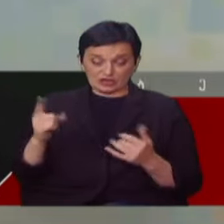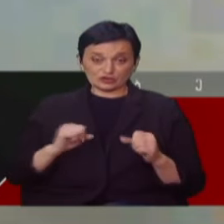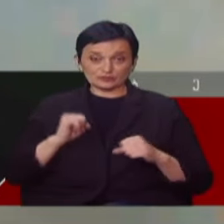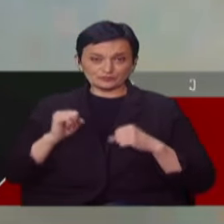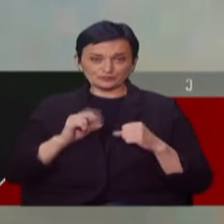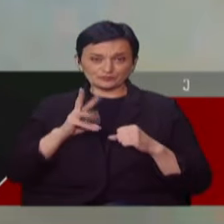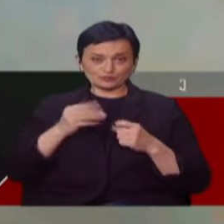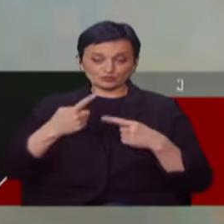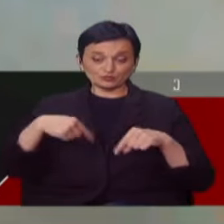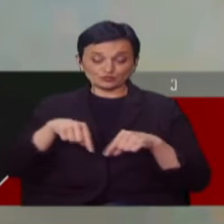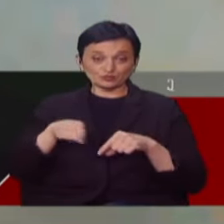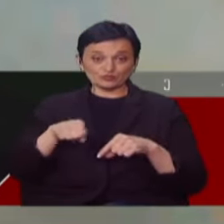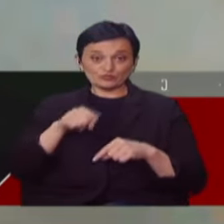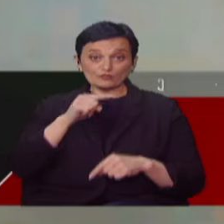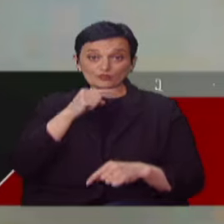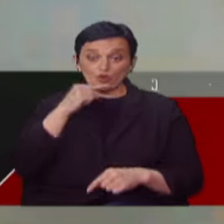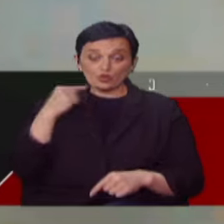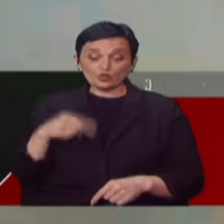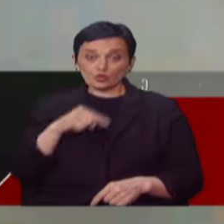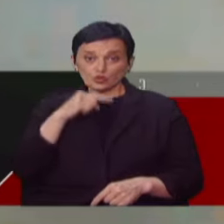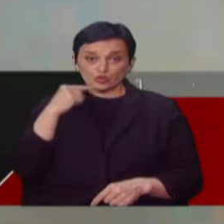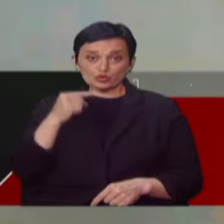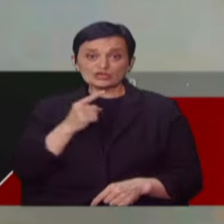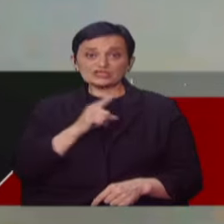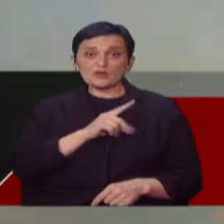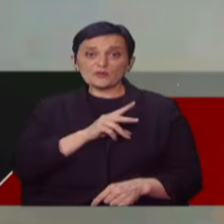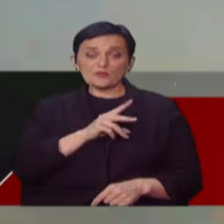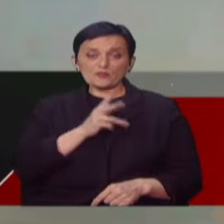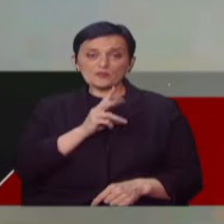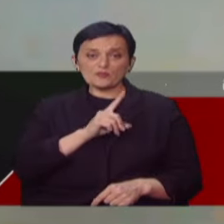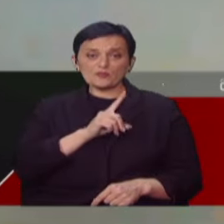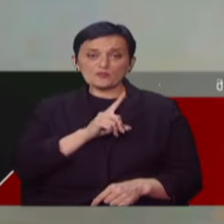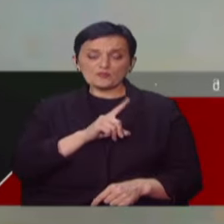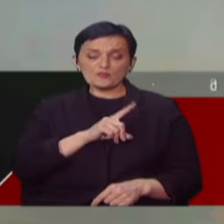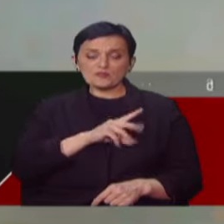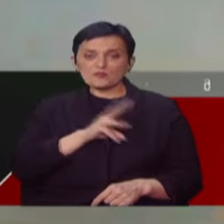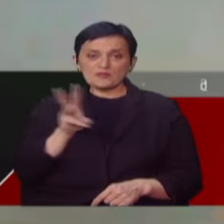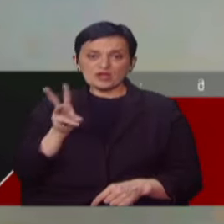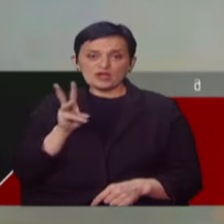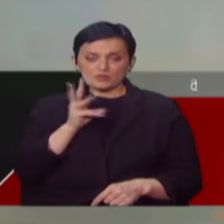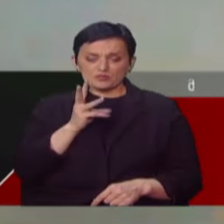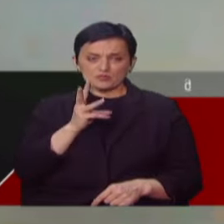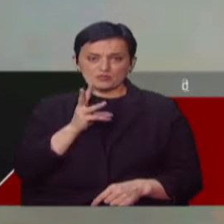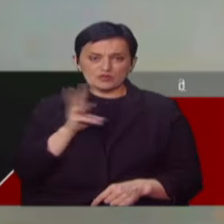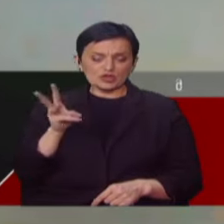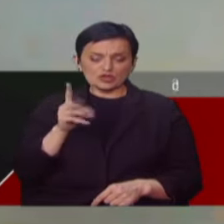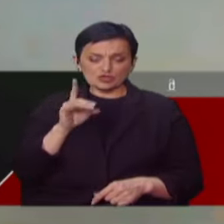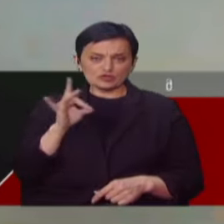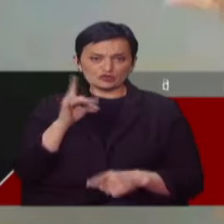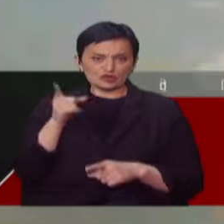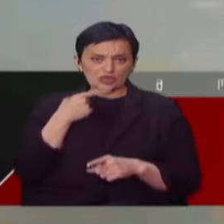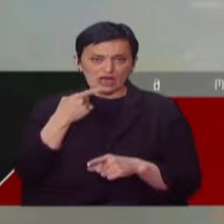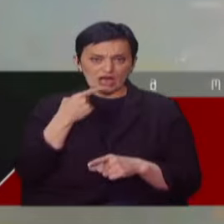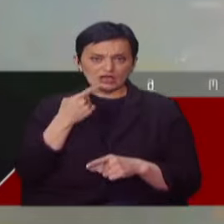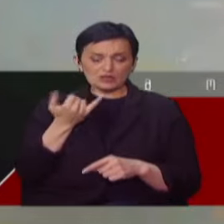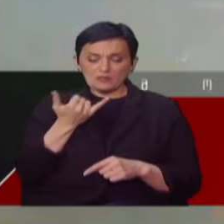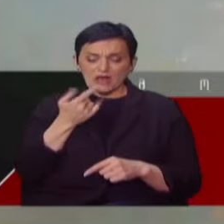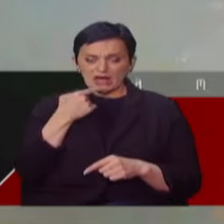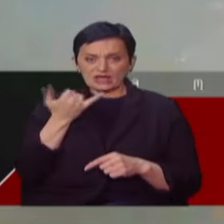იმ კომიტეტის თხოვნის შემდეგ, სადაც რუსი იძახეს მილიონჯერ, ამის შემდეგ ისინი ამბობენ, რომ თითქოს თითქოს